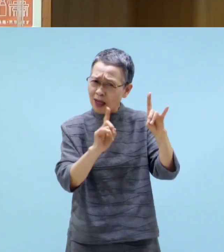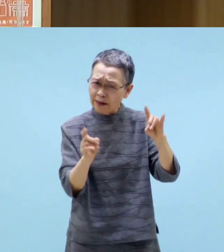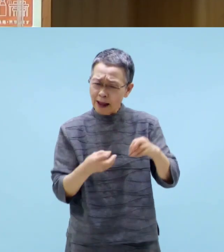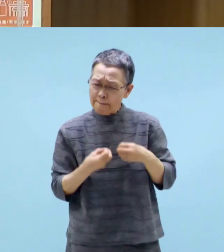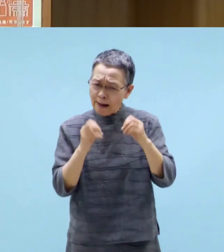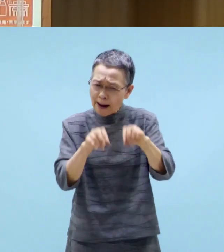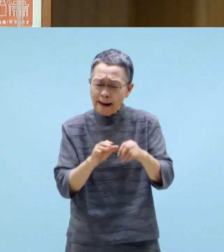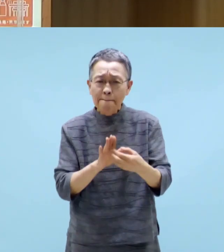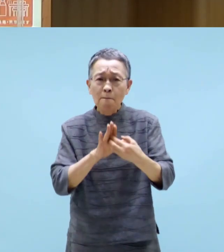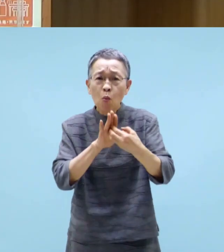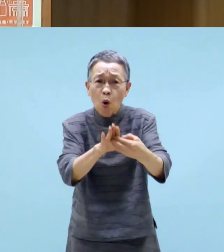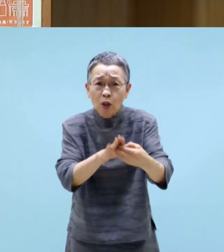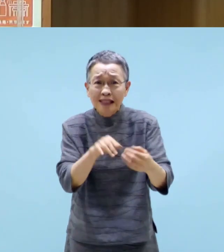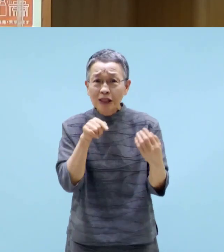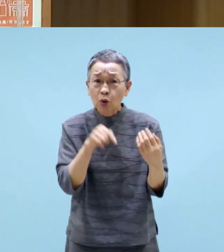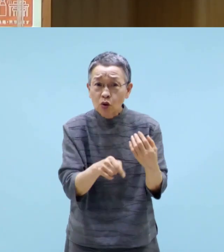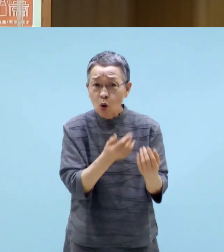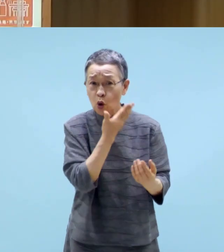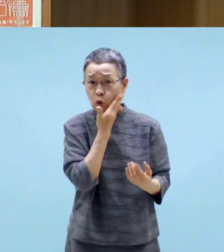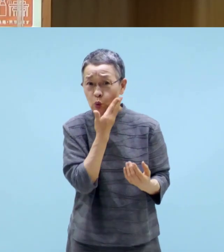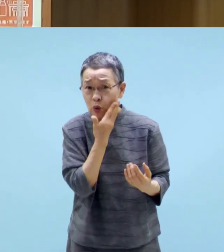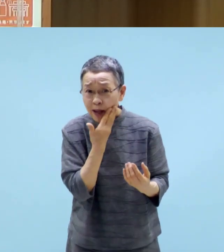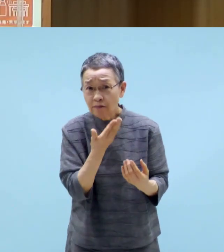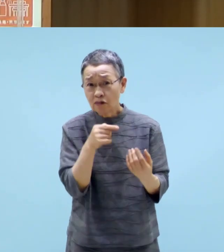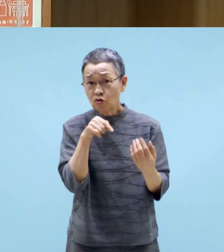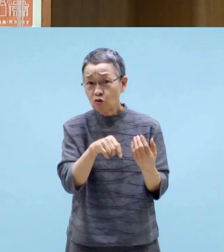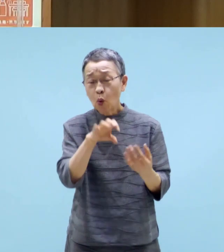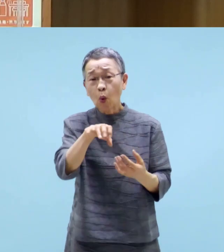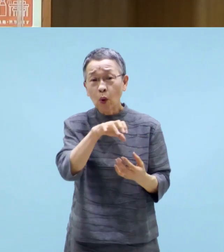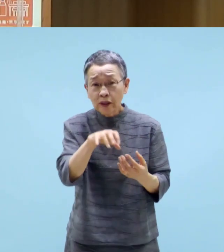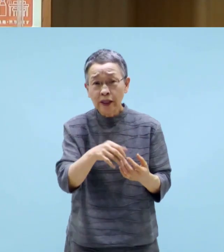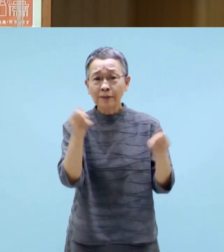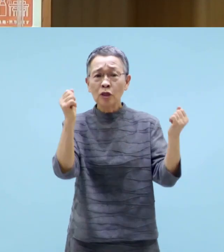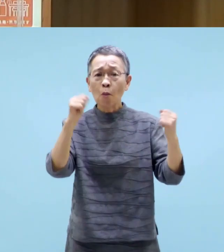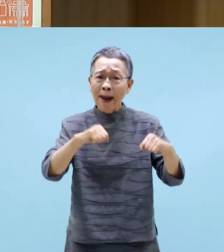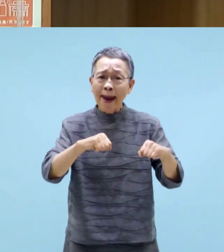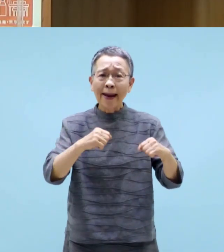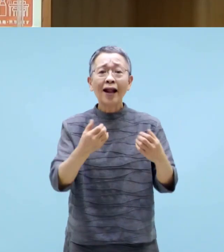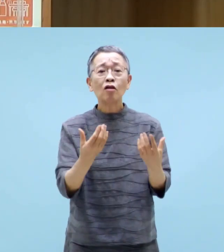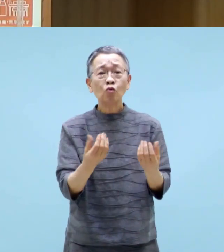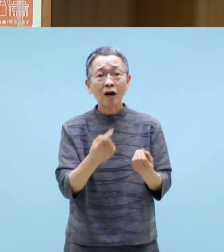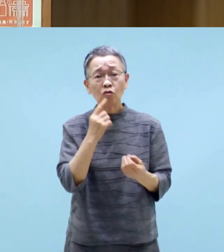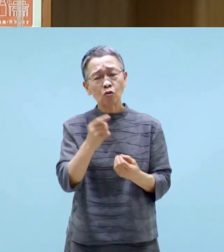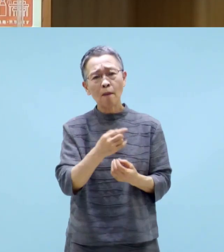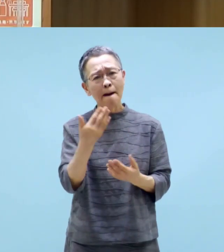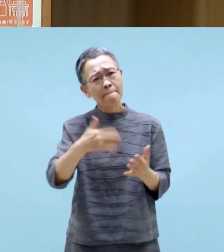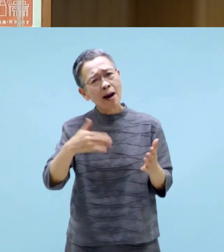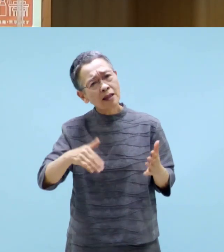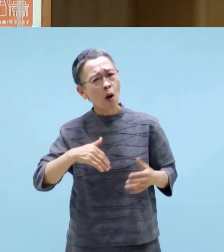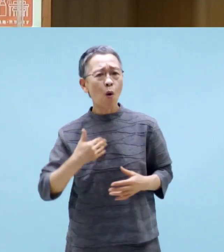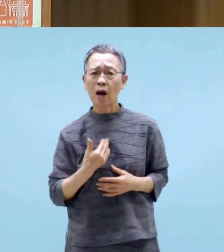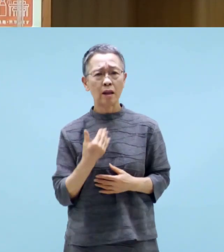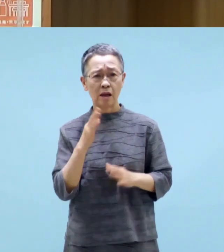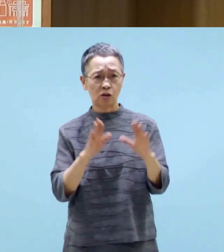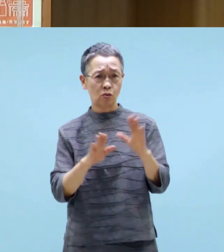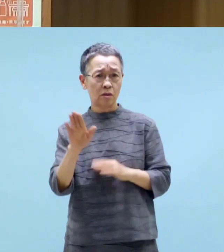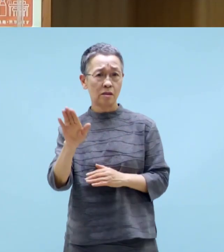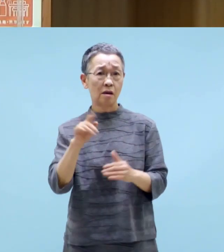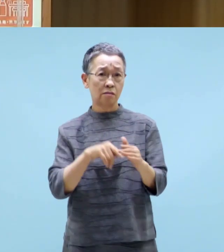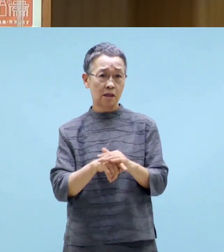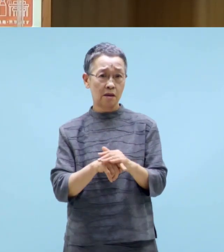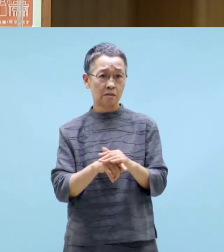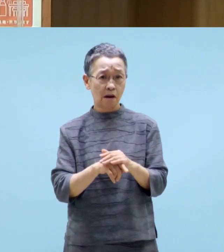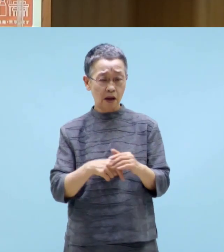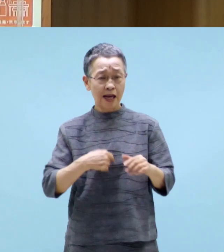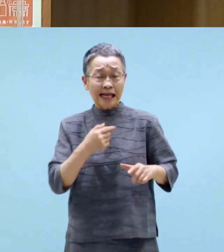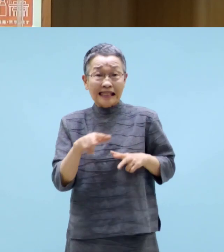点措置にあの認められるのかっていうのが、正直まだ不透明なところがあると思います。まあ、あの自治体が要